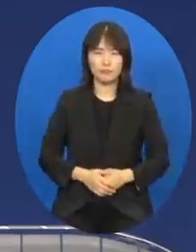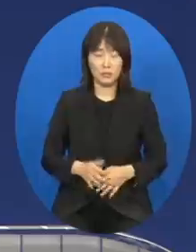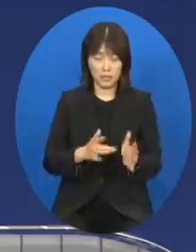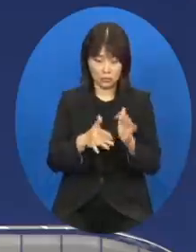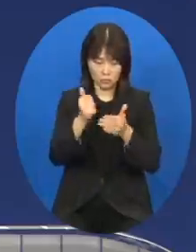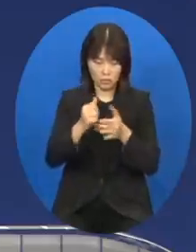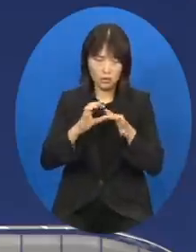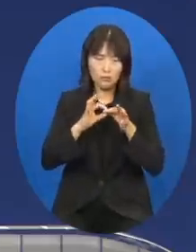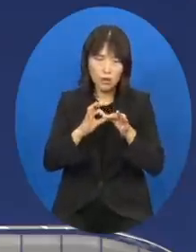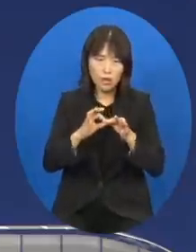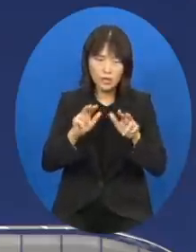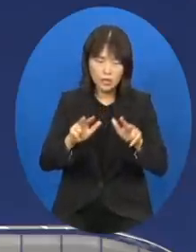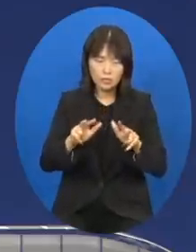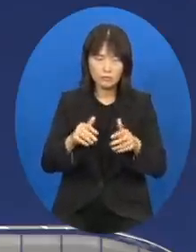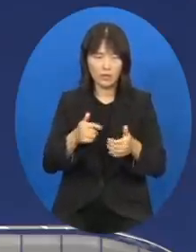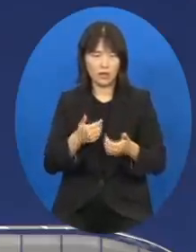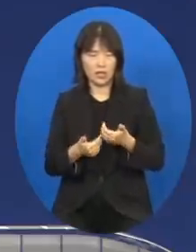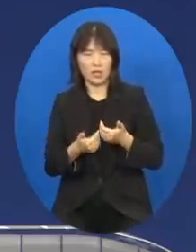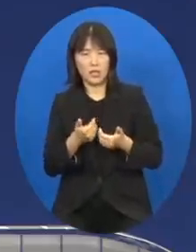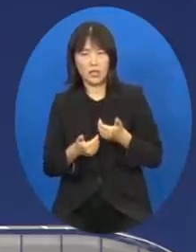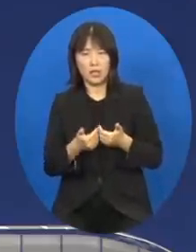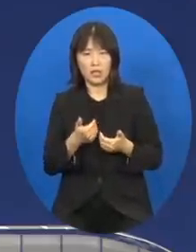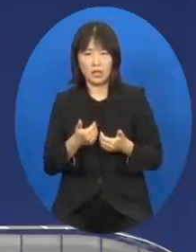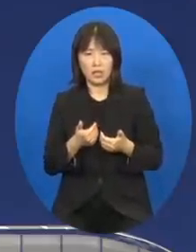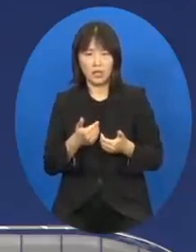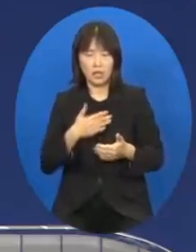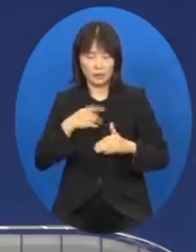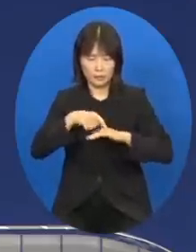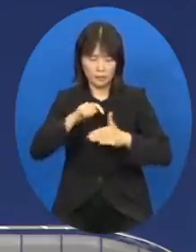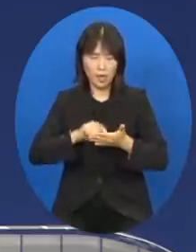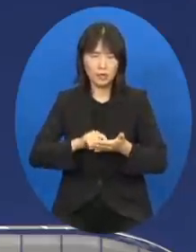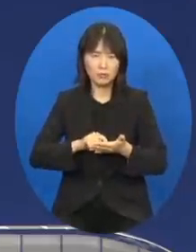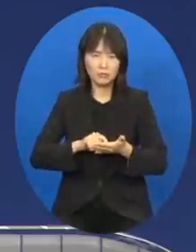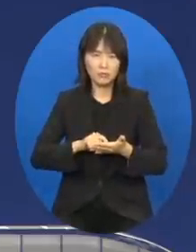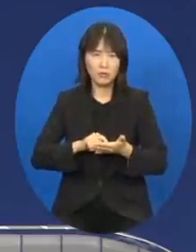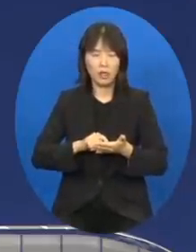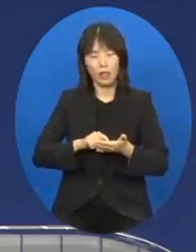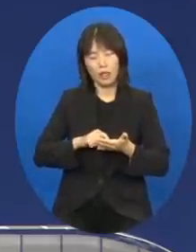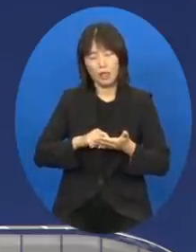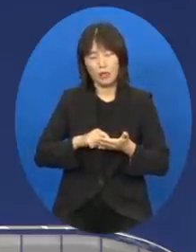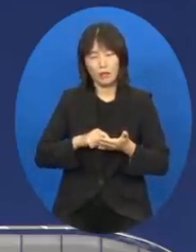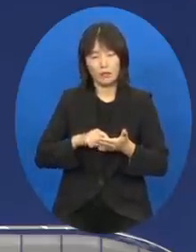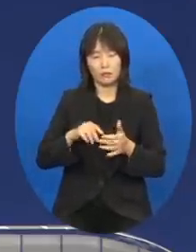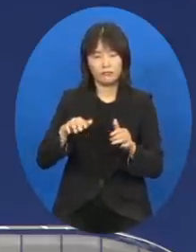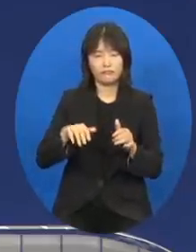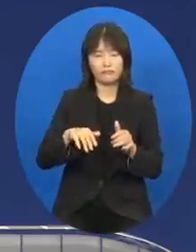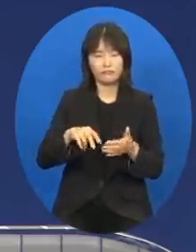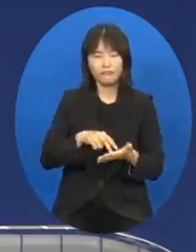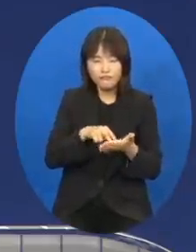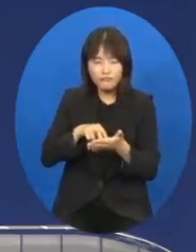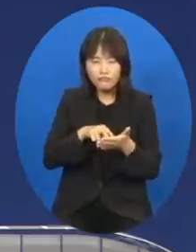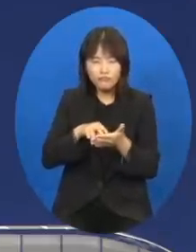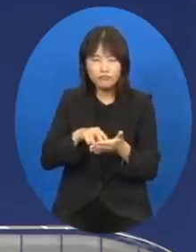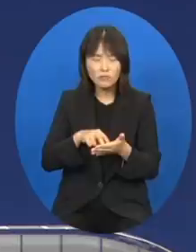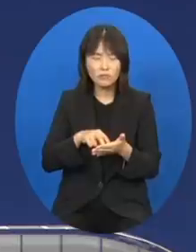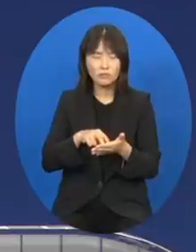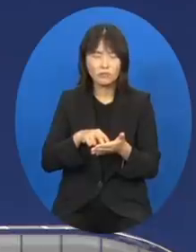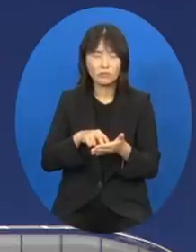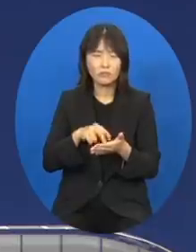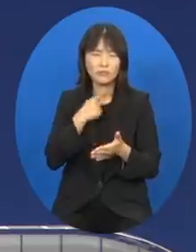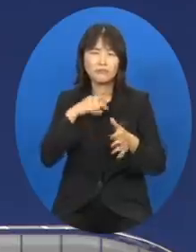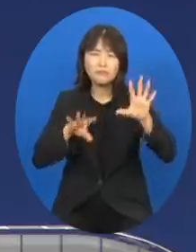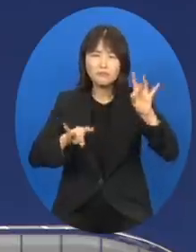예수님과의 관계가 지금 서먹하고 그래서 내 마음이 너무 황폐하고 기쁨도 다 없는 형편이신